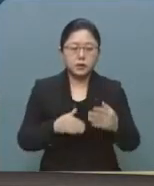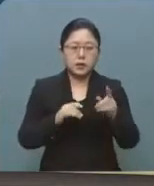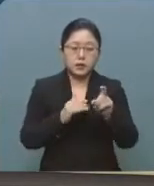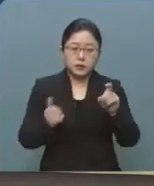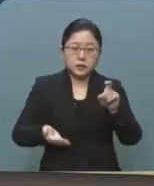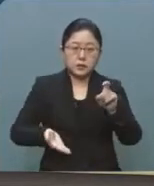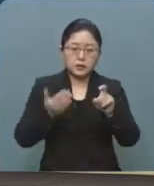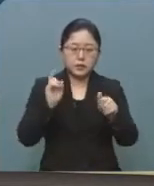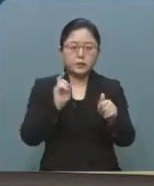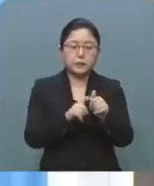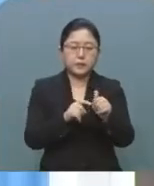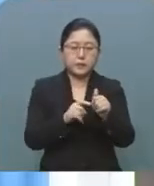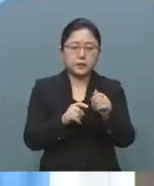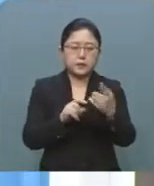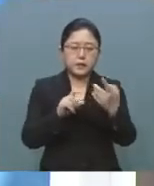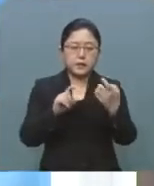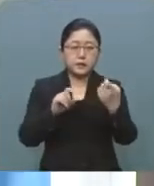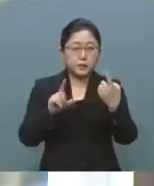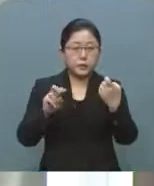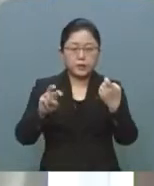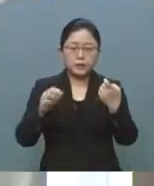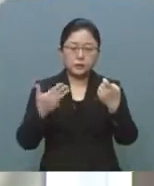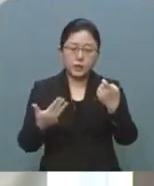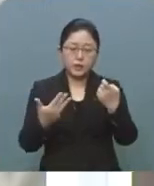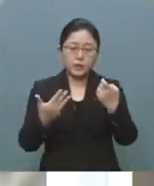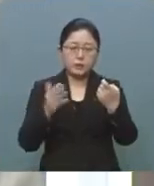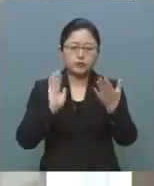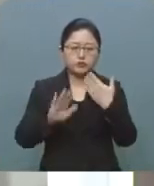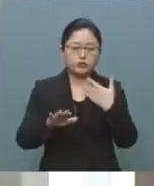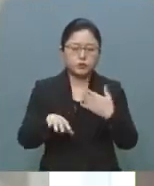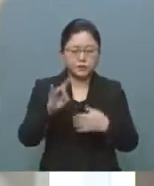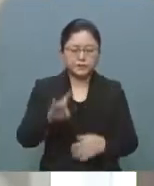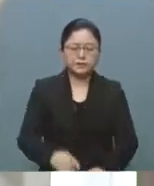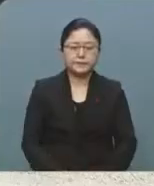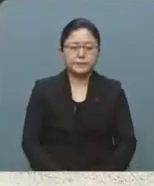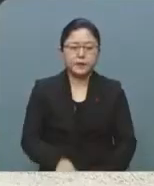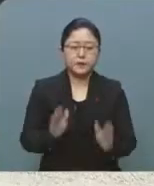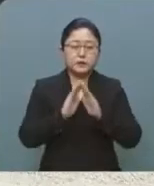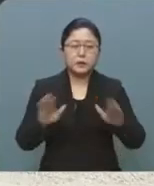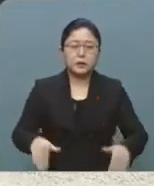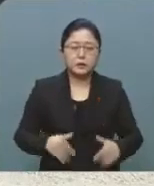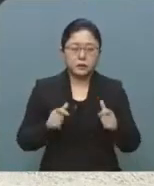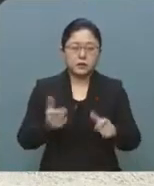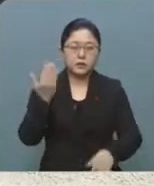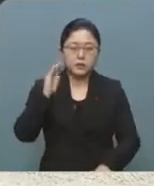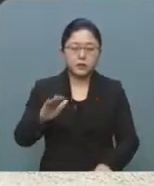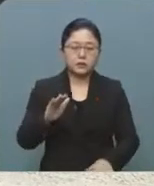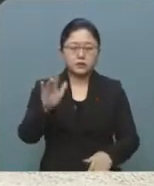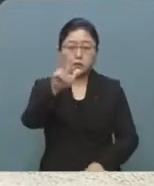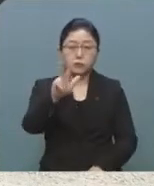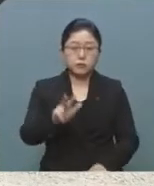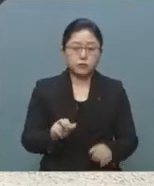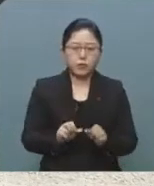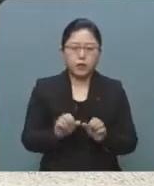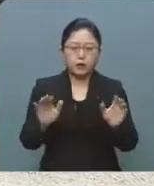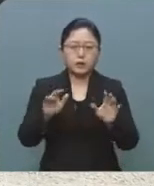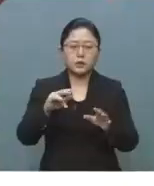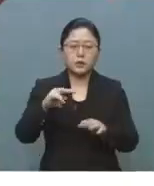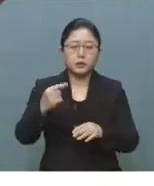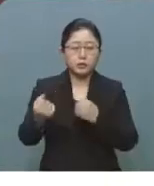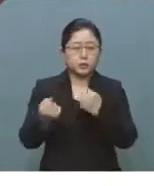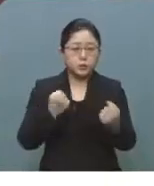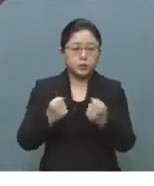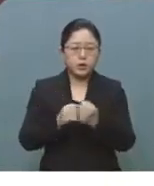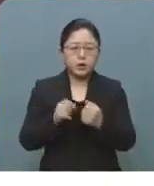자릿수 확진자가 나온 것은 지난달 28일 20명 이후 처음입니다. 전남의 경우 최근 전국적인 유행 상황에도